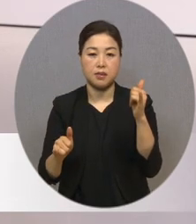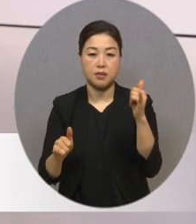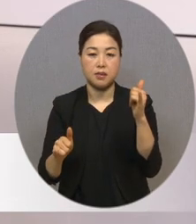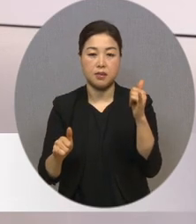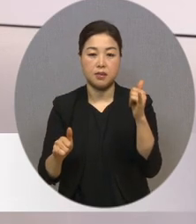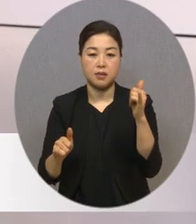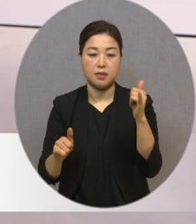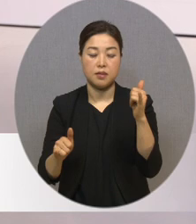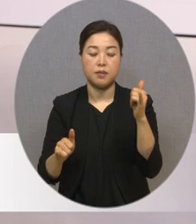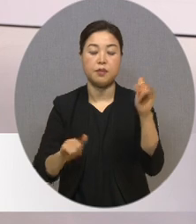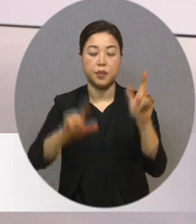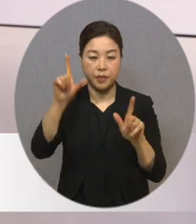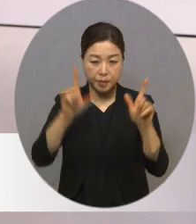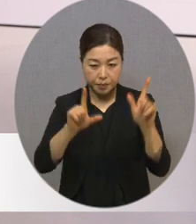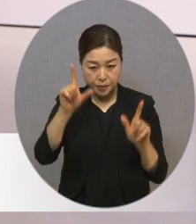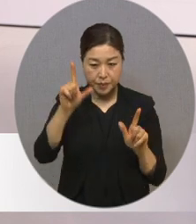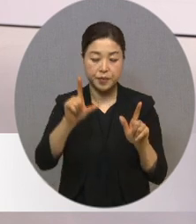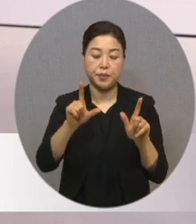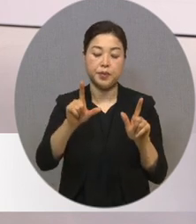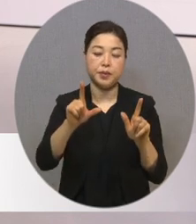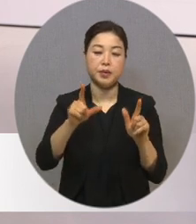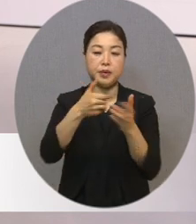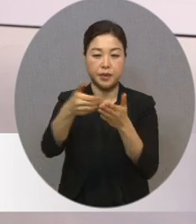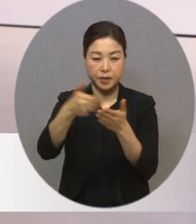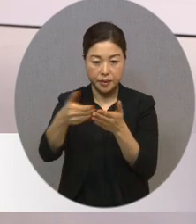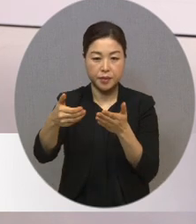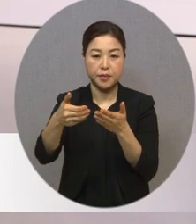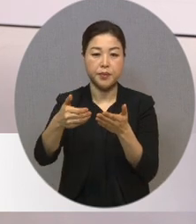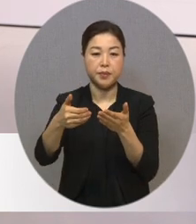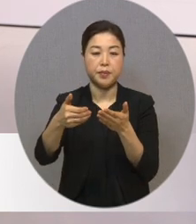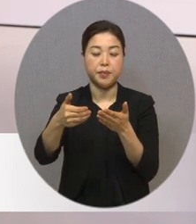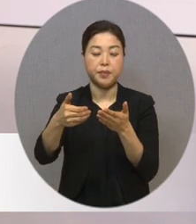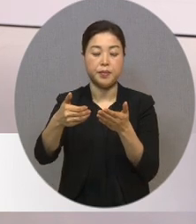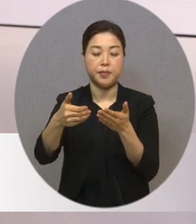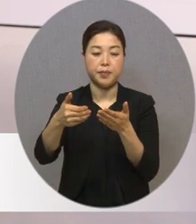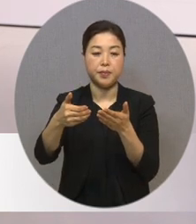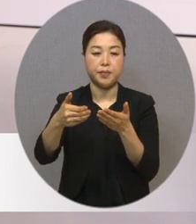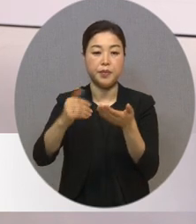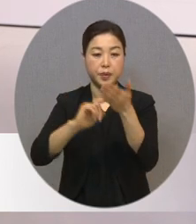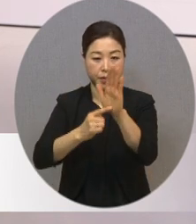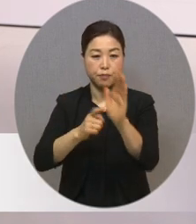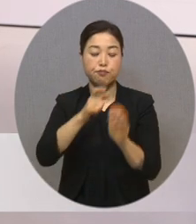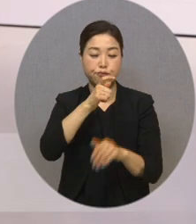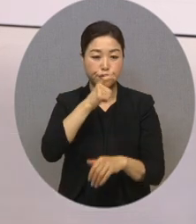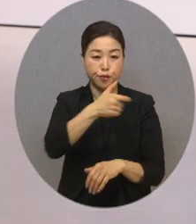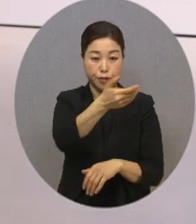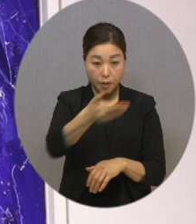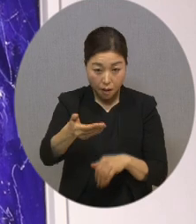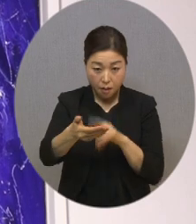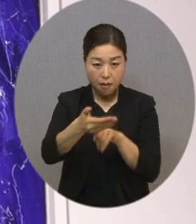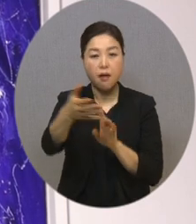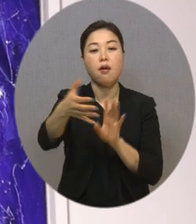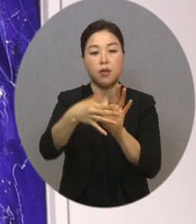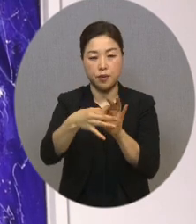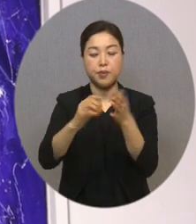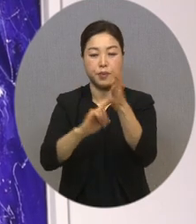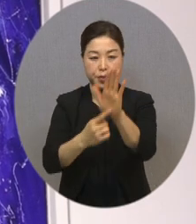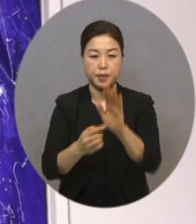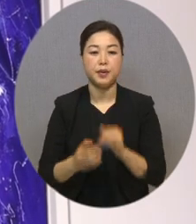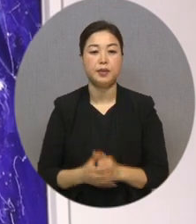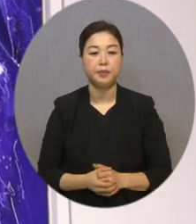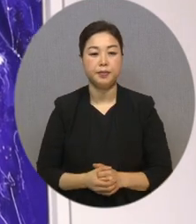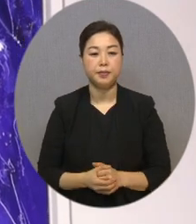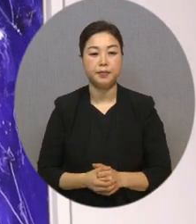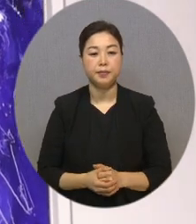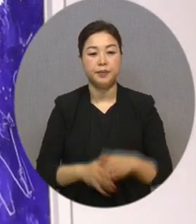그 형상화해서 만들어내는 물의 서사의 작업들을 보여주고 있습니다. 굴곡진